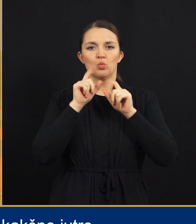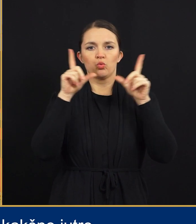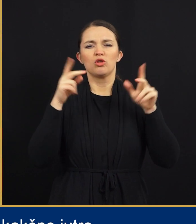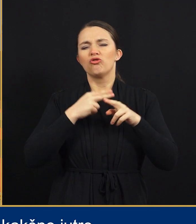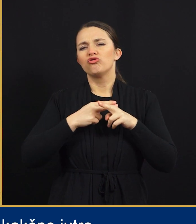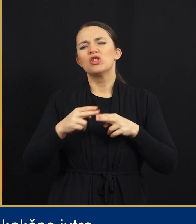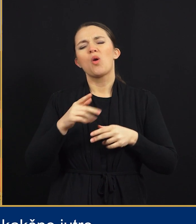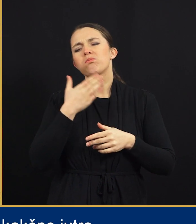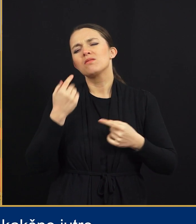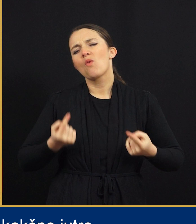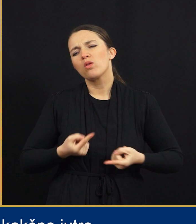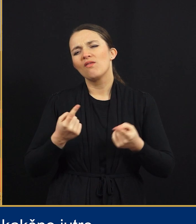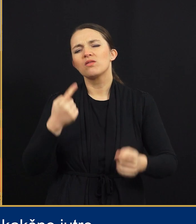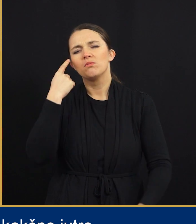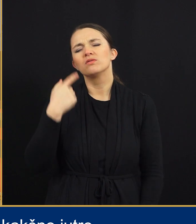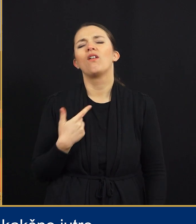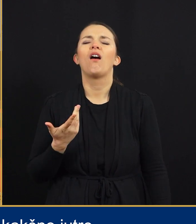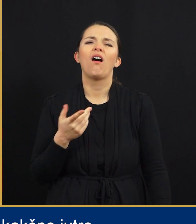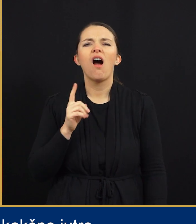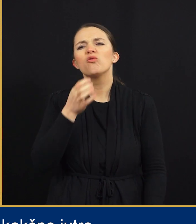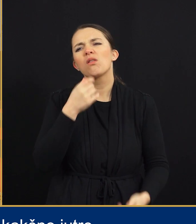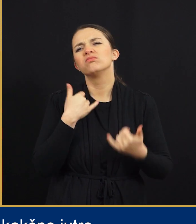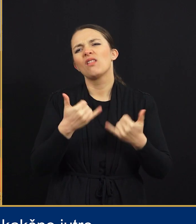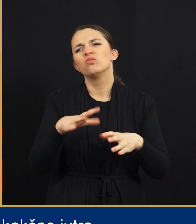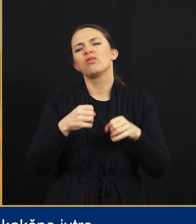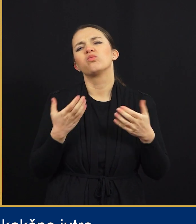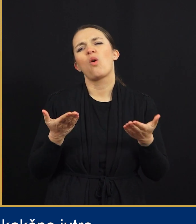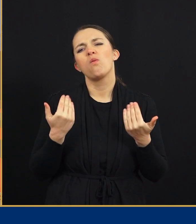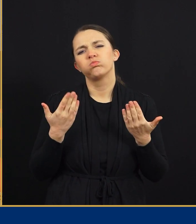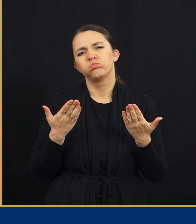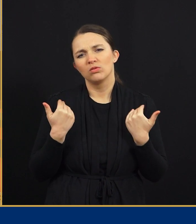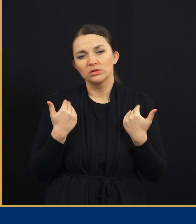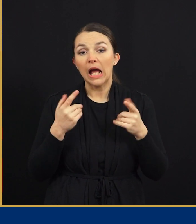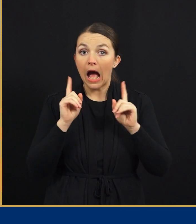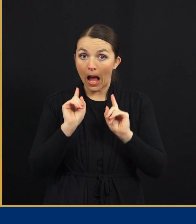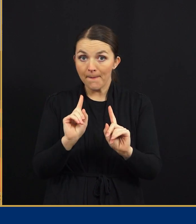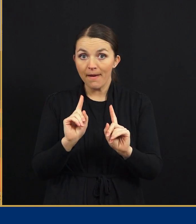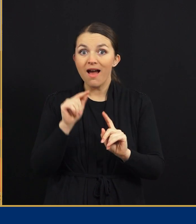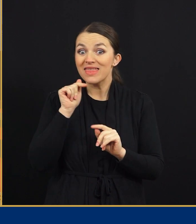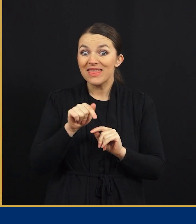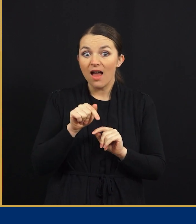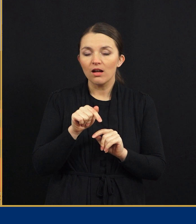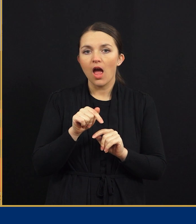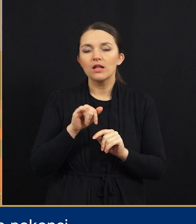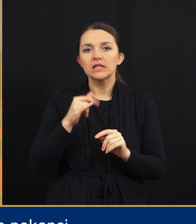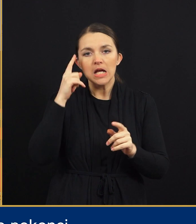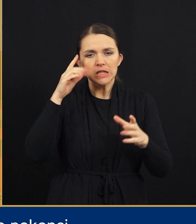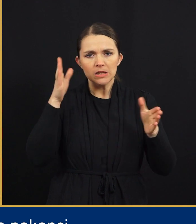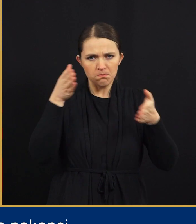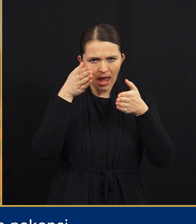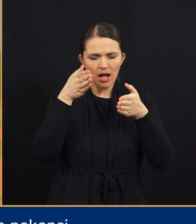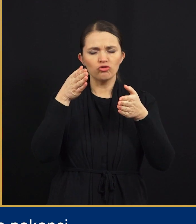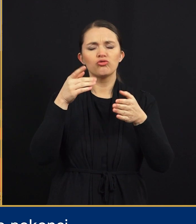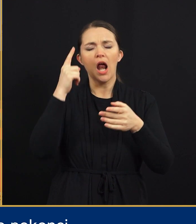zgodi, da se kakšno jutro zbudimo čist nemotivirani in se misliš, kaj če bi jaz danes vzel dopust. Ampak